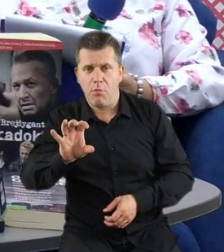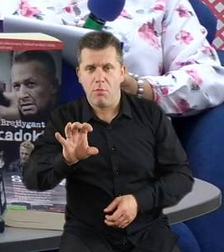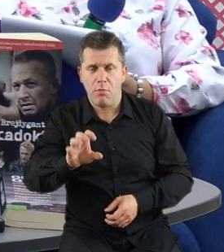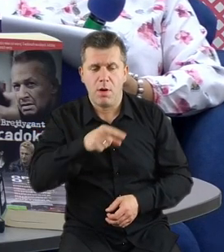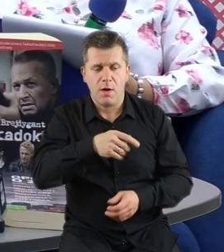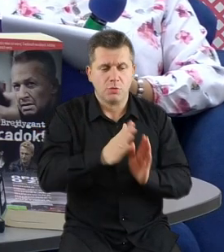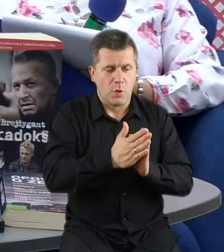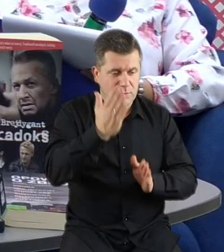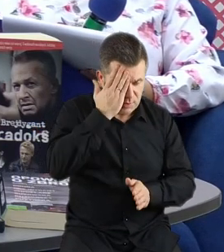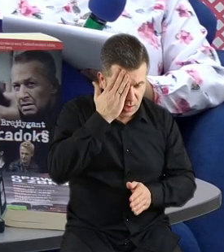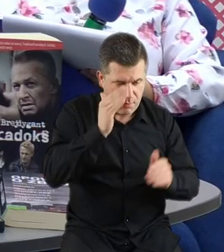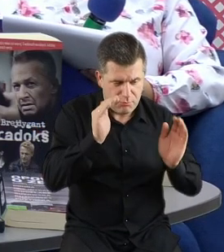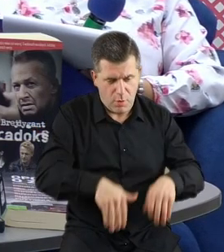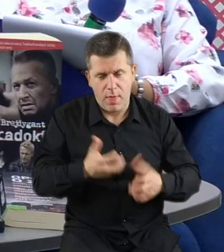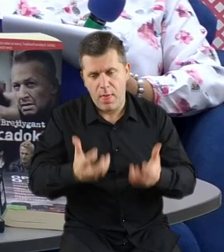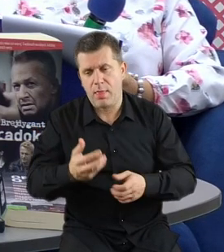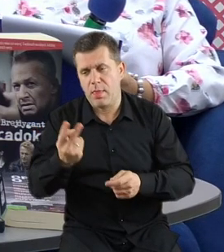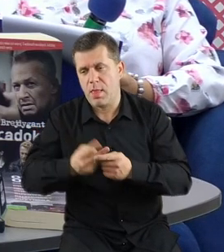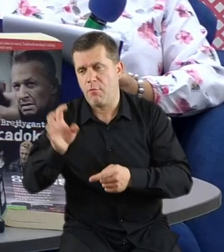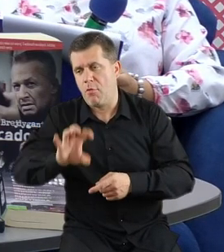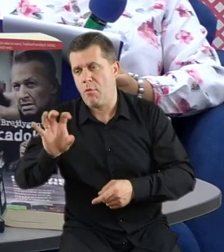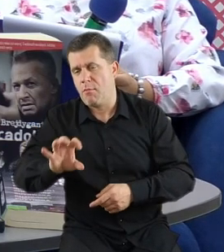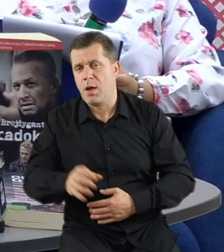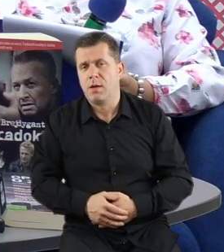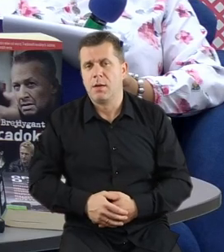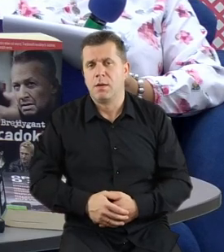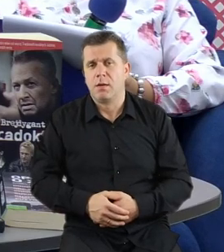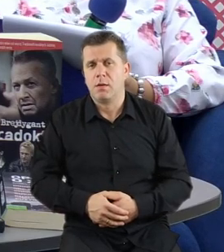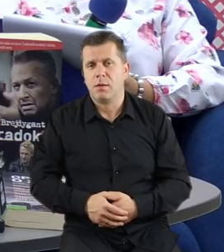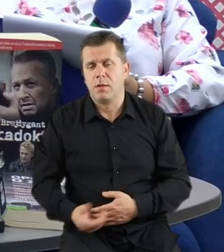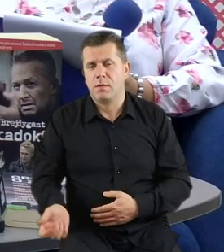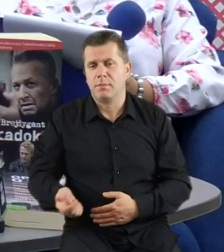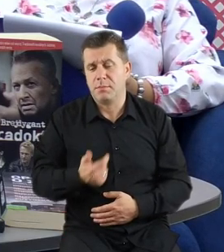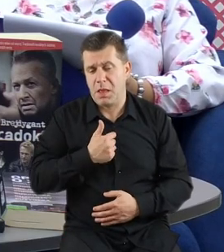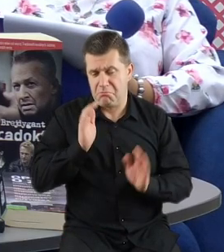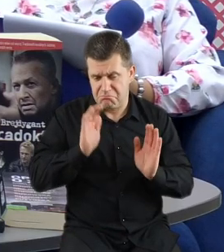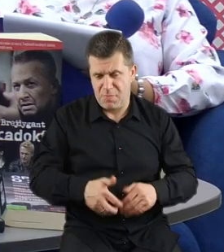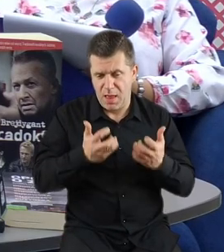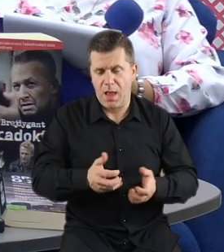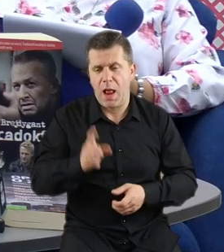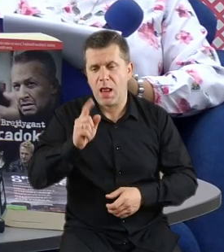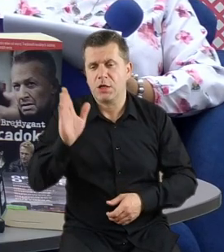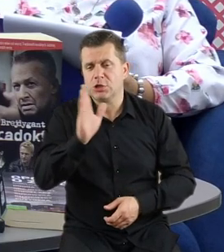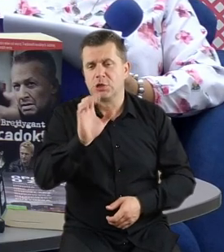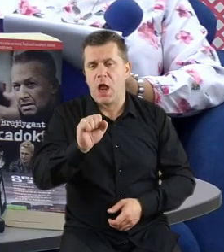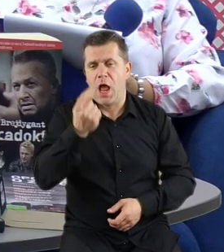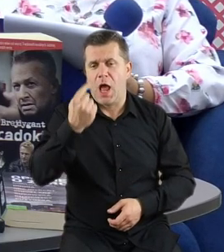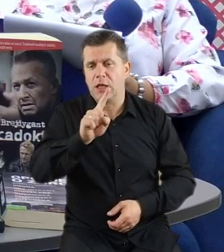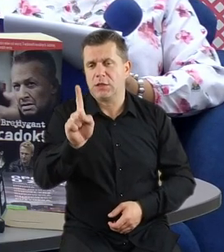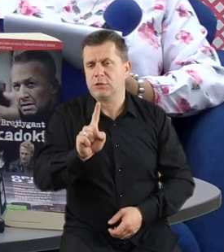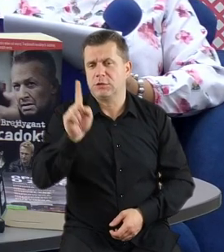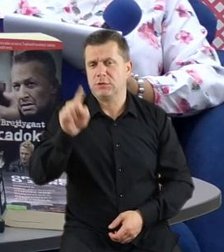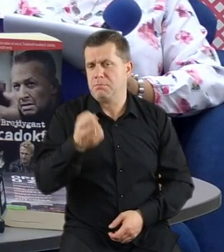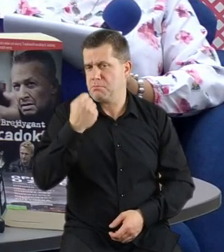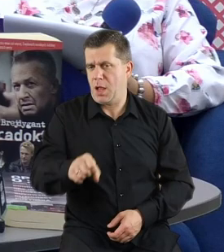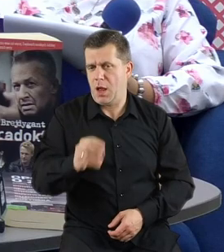stronę bardziej, że w tamtą mnie by nie zachęciło, aczkolwiek no Szać na